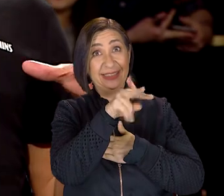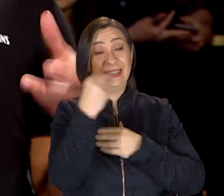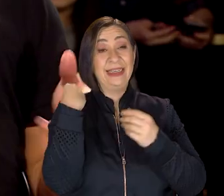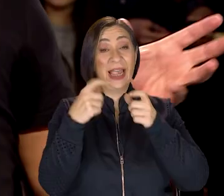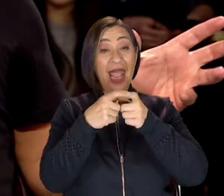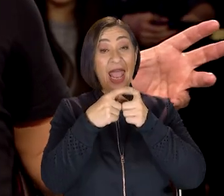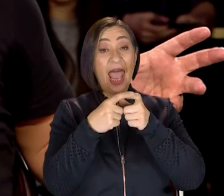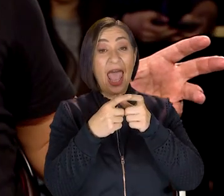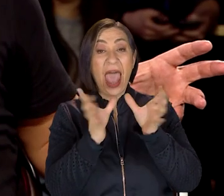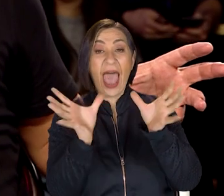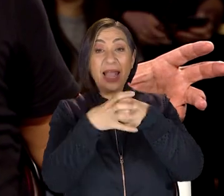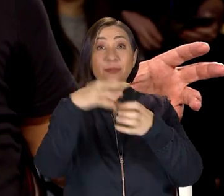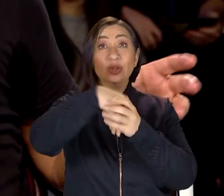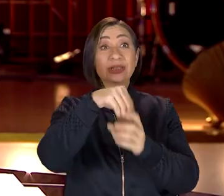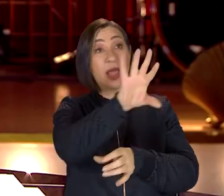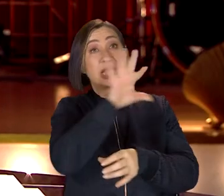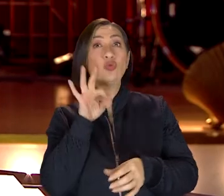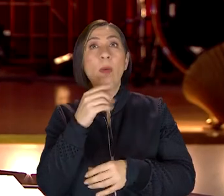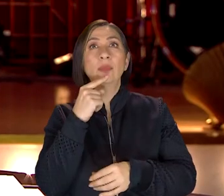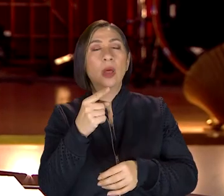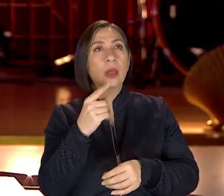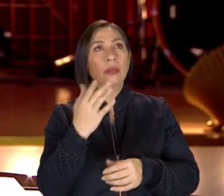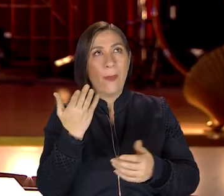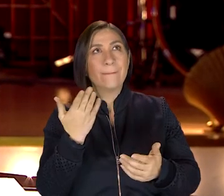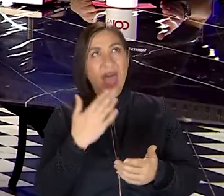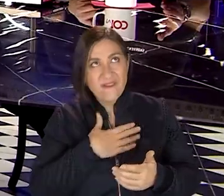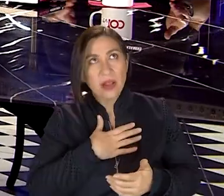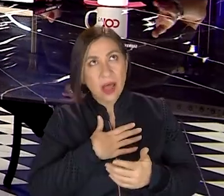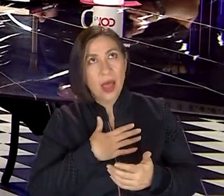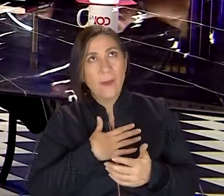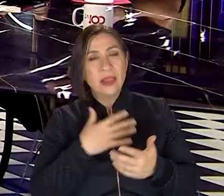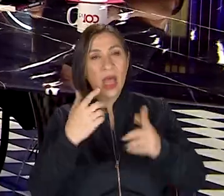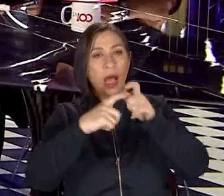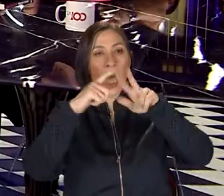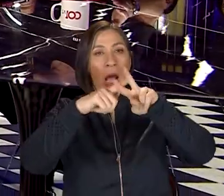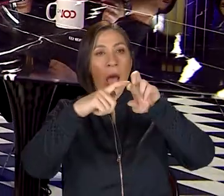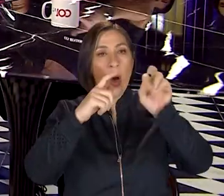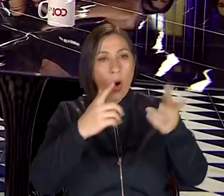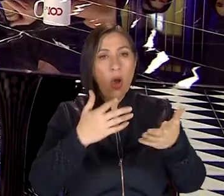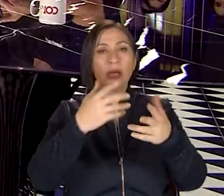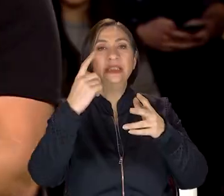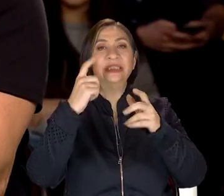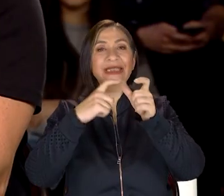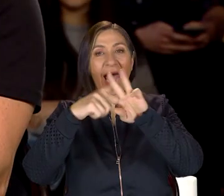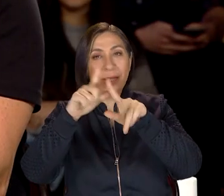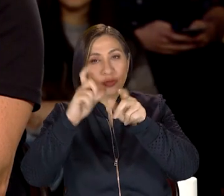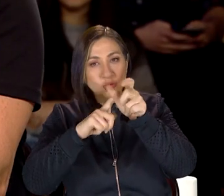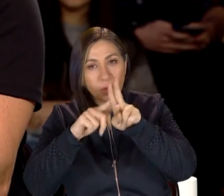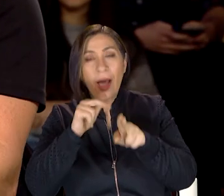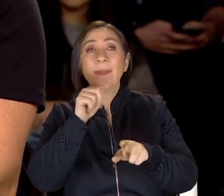yeni albümün ekibinde istiyorum diyor. Vay. Şimdi eyvallah istiyorsun da ne Garo abinin ne Selçuk kimsenin bizim stüdyoda böyle